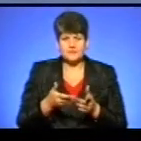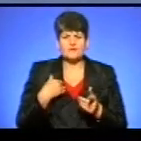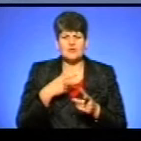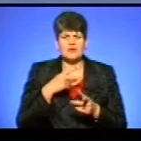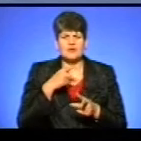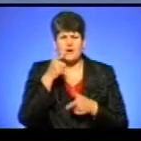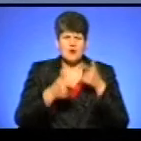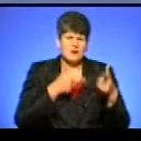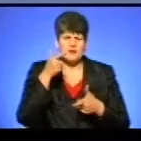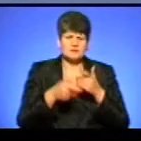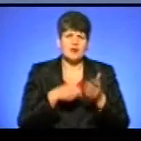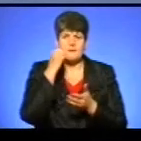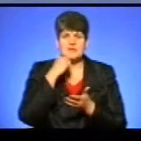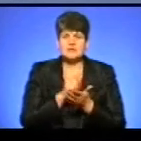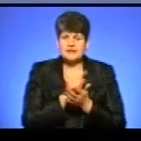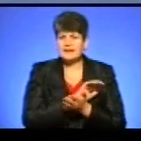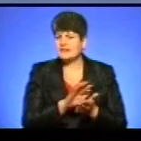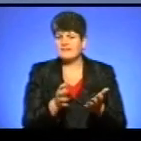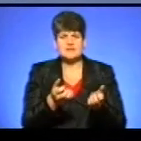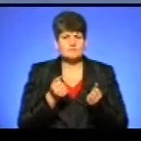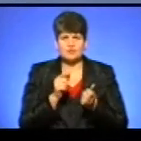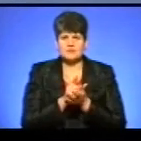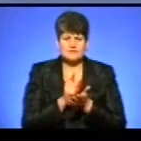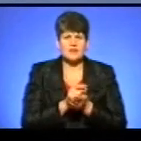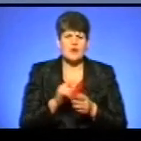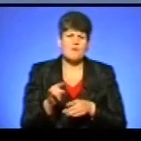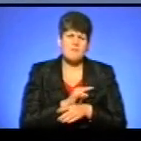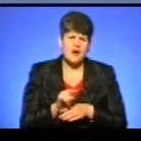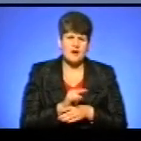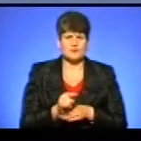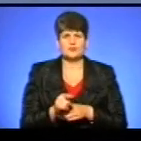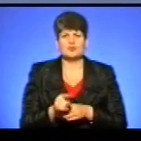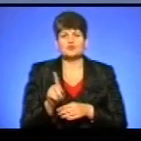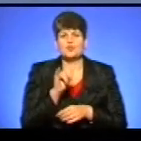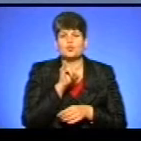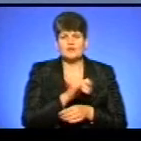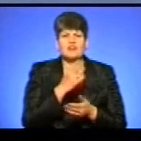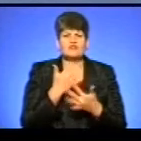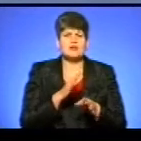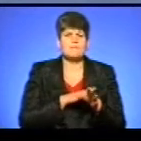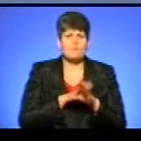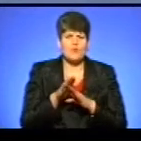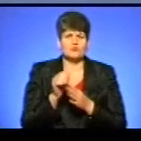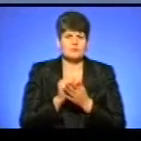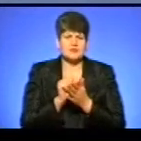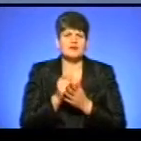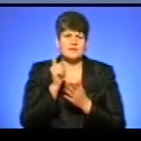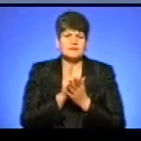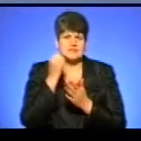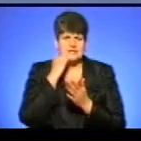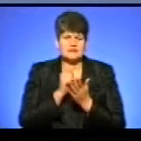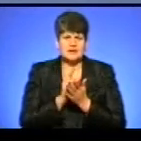обізвуть пенсіонера, вони не візьмуть пенсіонера, вони обманюють, що в них є вже повно пенсіонерів, виходить, що повний